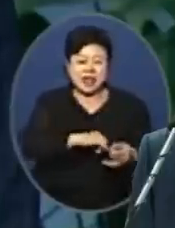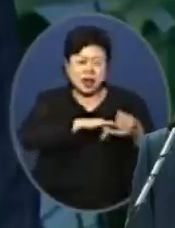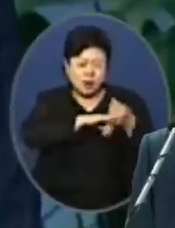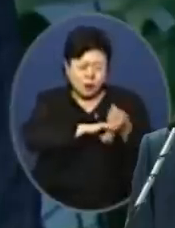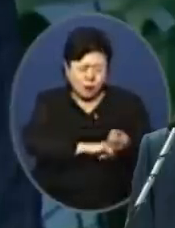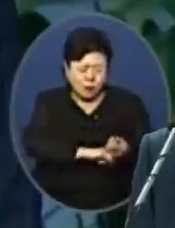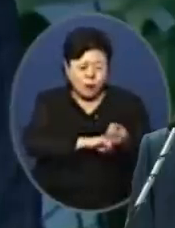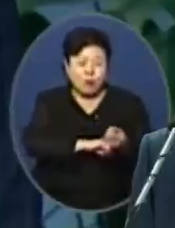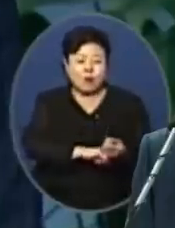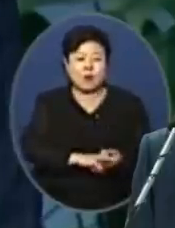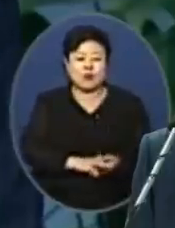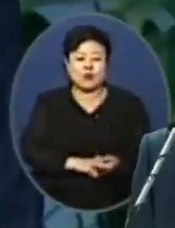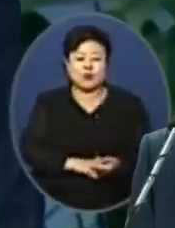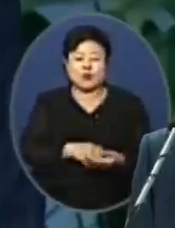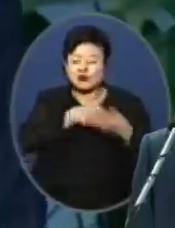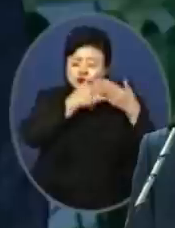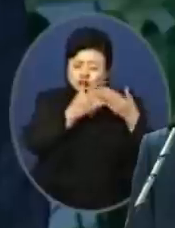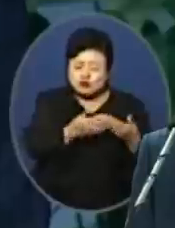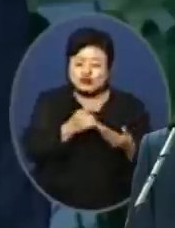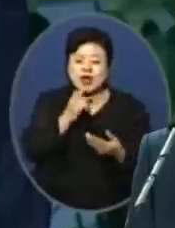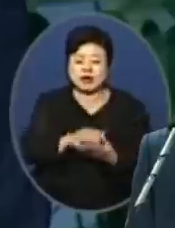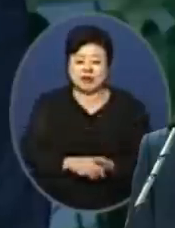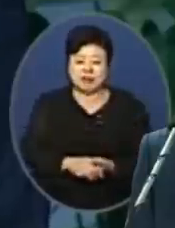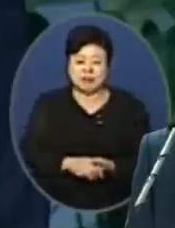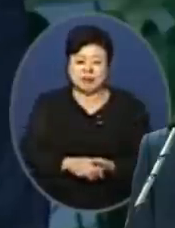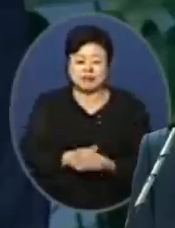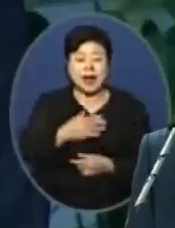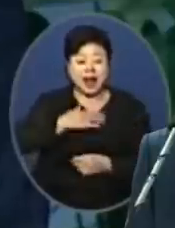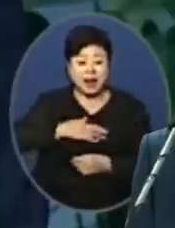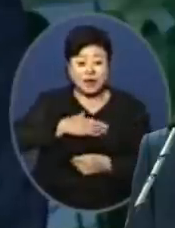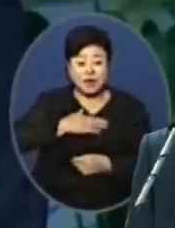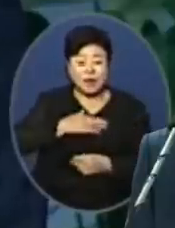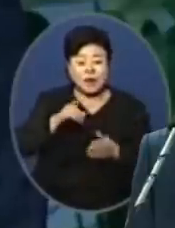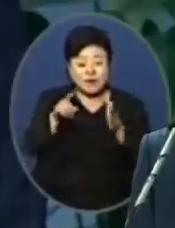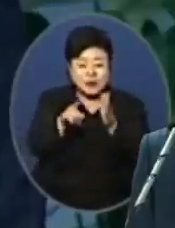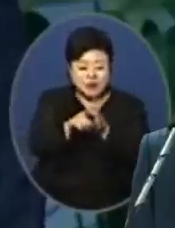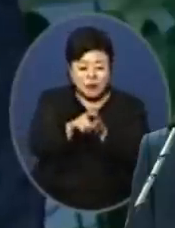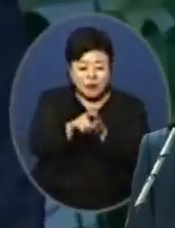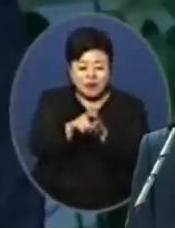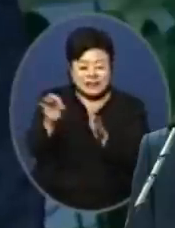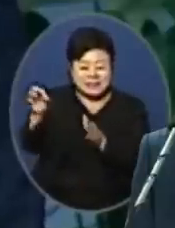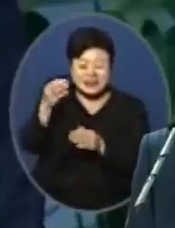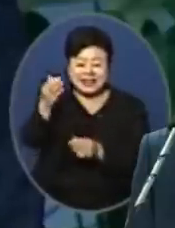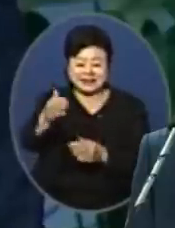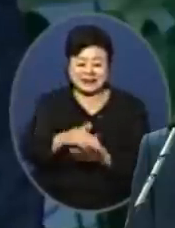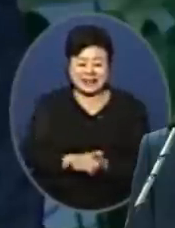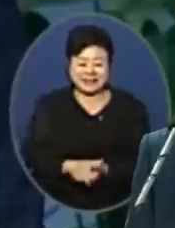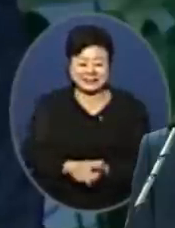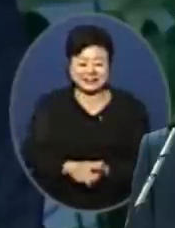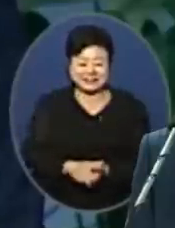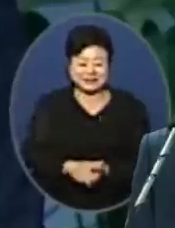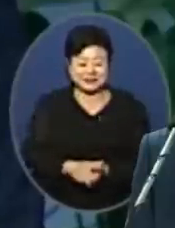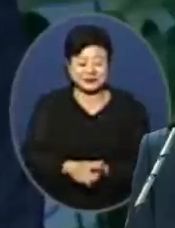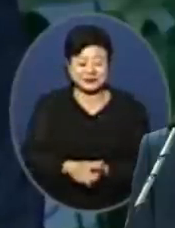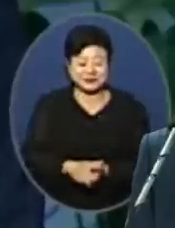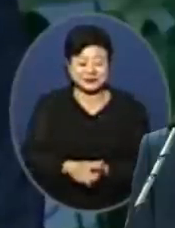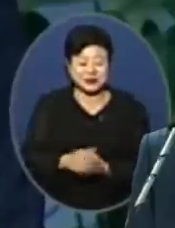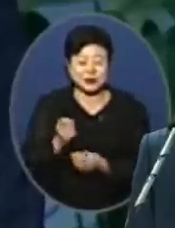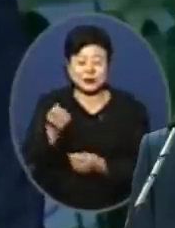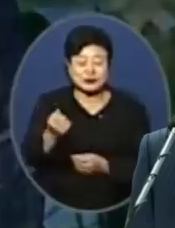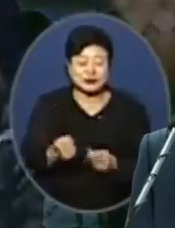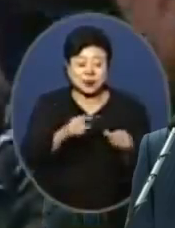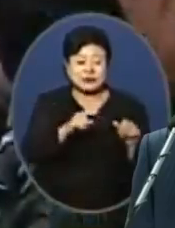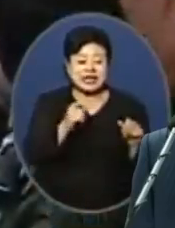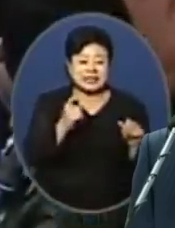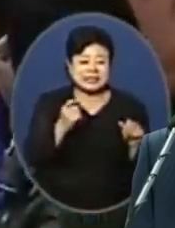절대적으로 귀중한 것입니다. 여러분 이것을 알고 믿고 인정해야 되는 것입니다. 고린도전서